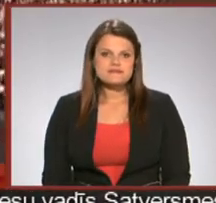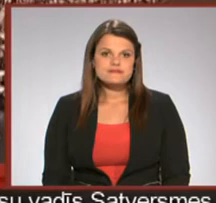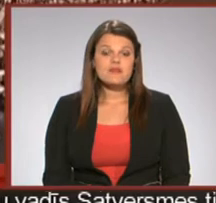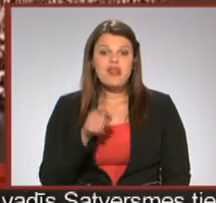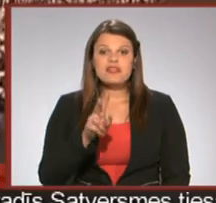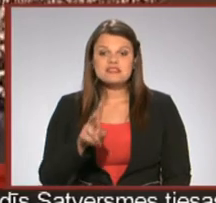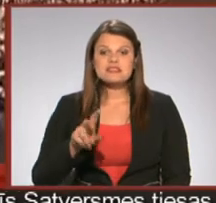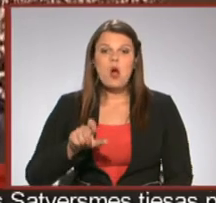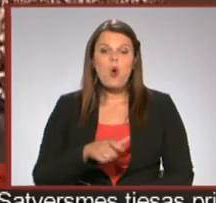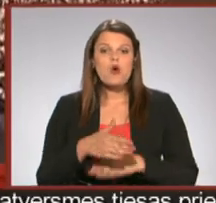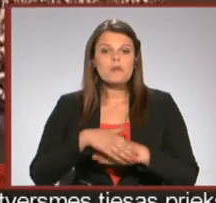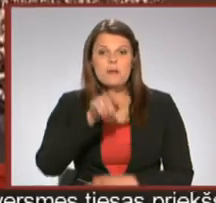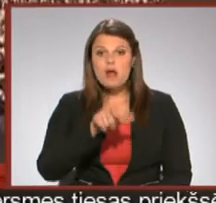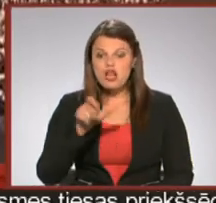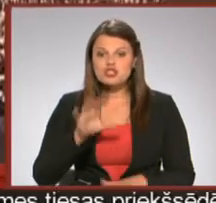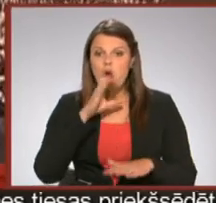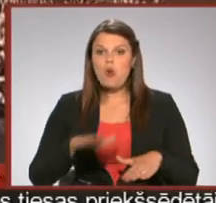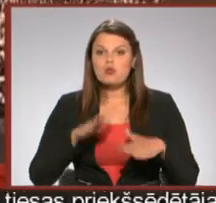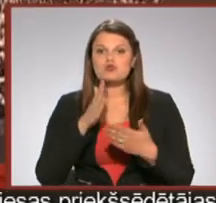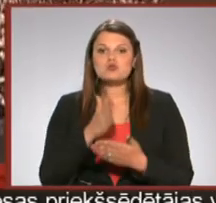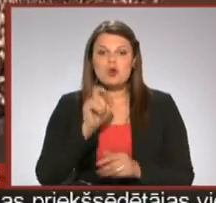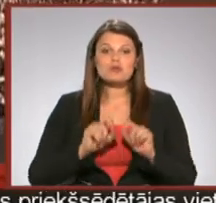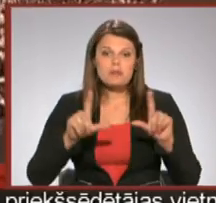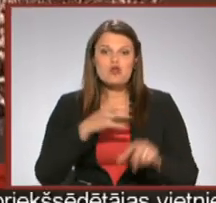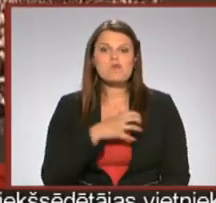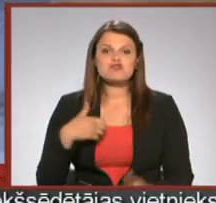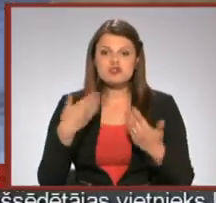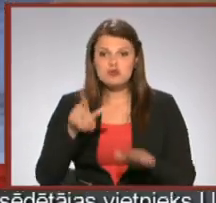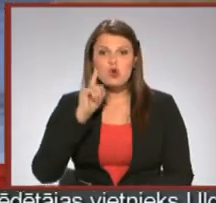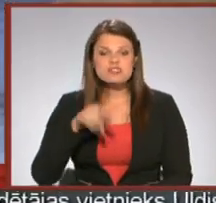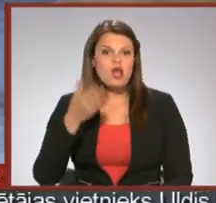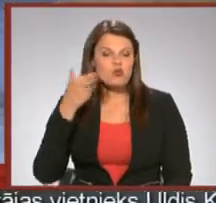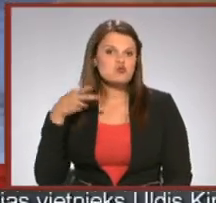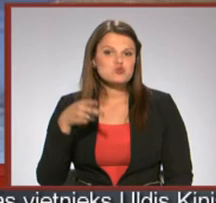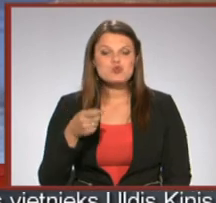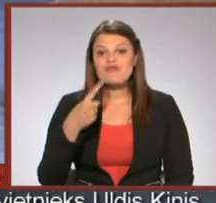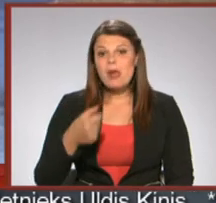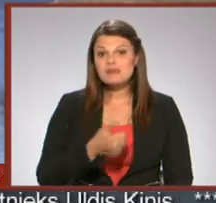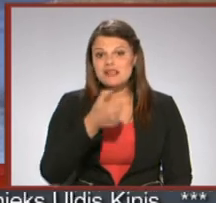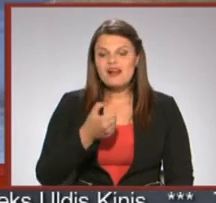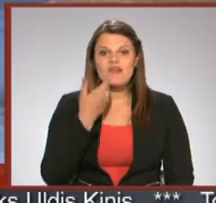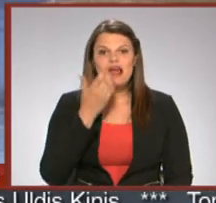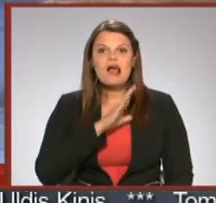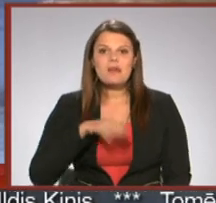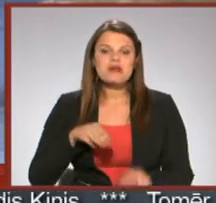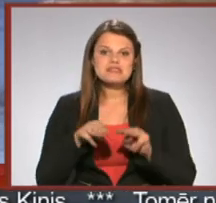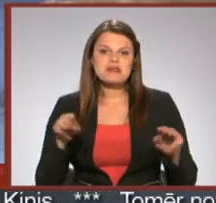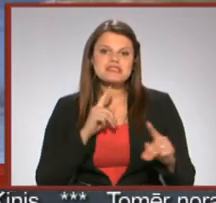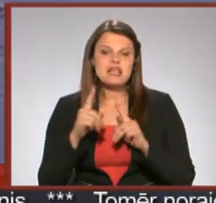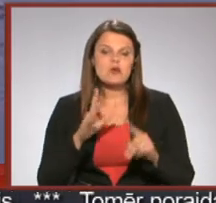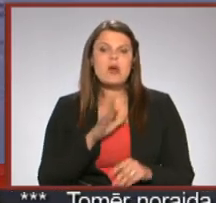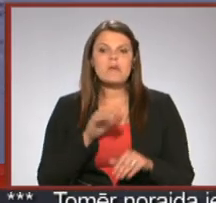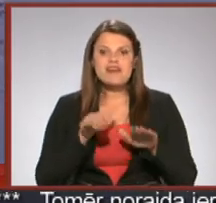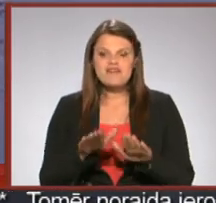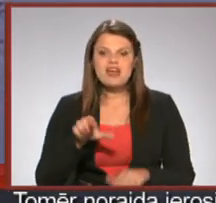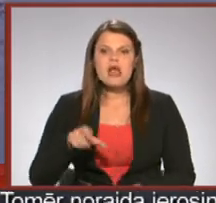Tas, ka Upmaliešiem plūdu draudi pieaugs, pašvaldībai bija zināms jau kopš 2011. Gada, kad pēc ministrijas rīkojuma tika